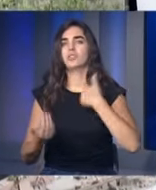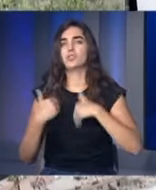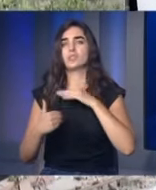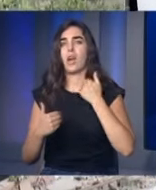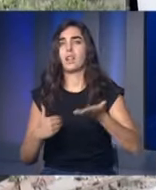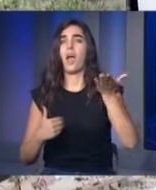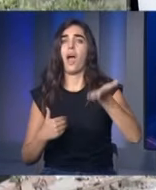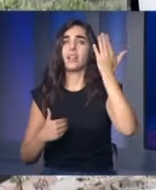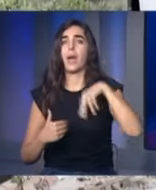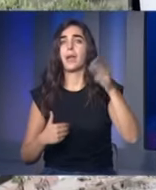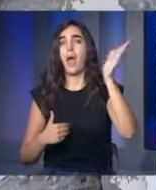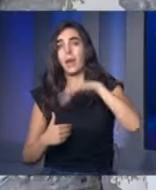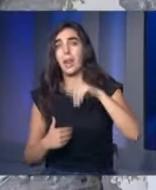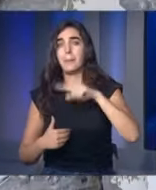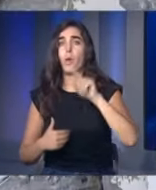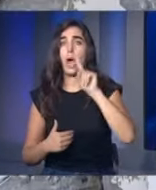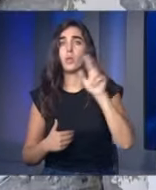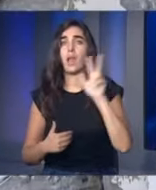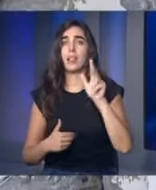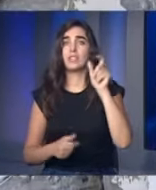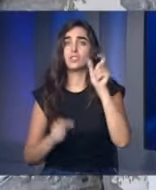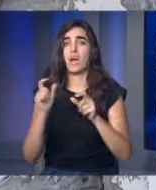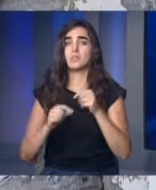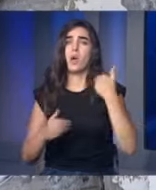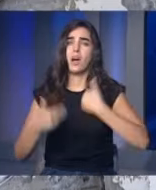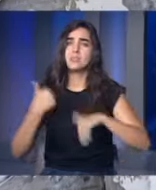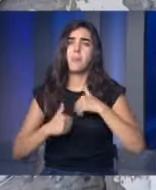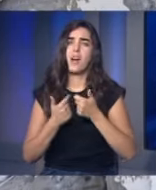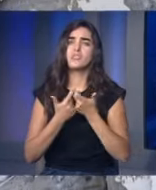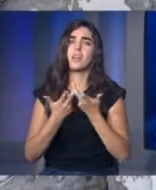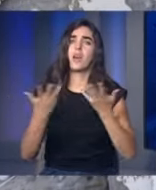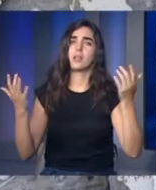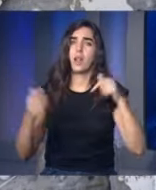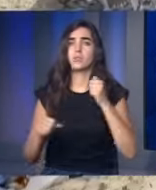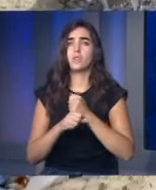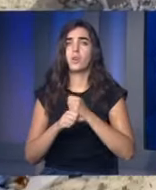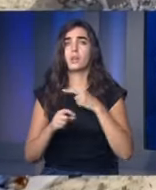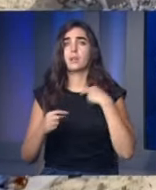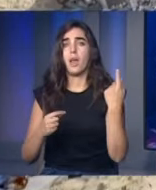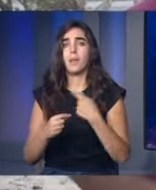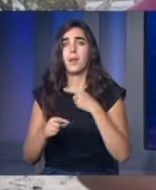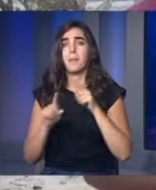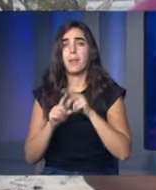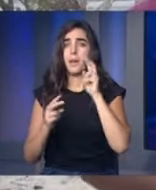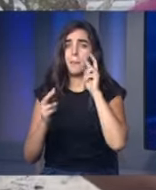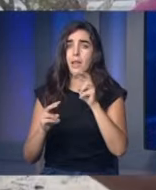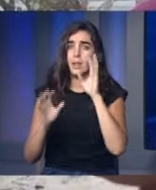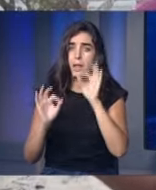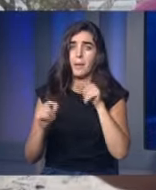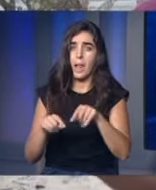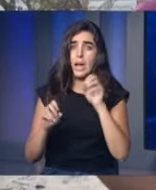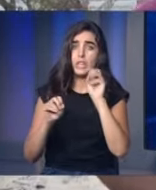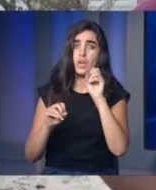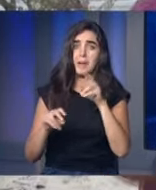وأسفرت لوحدها عن استشهاد أكثر من 31 شخصا وإصابة العشرات. أنت بتوجهنا